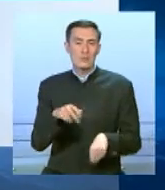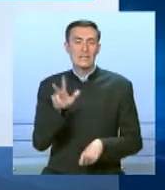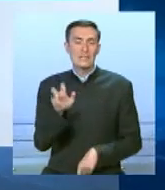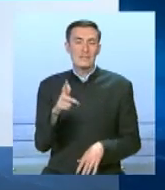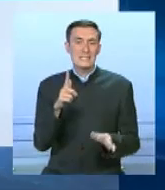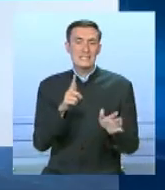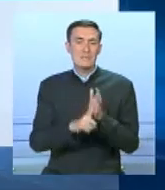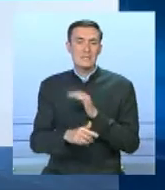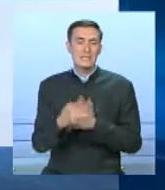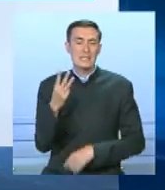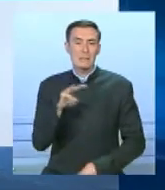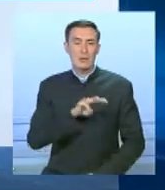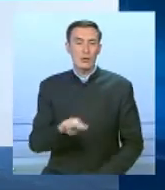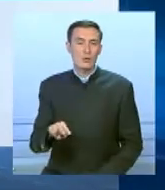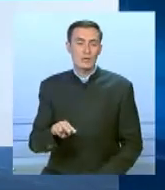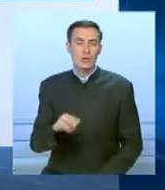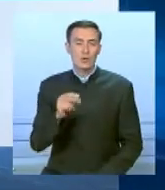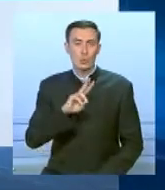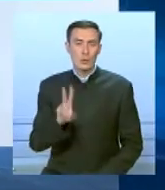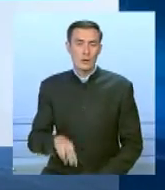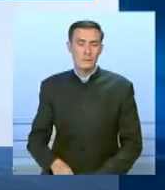350 тысяч в американской валюте.